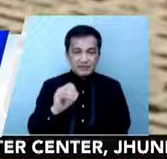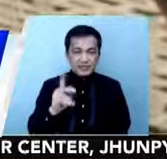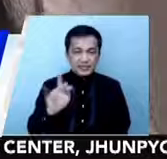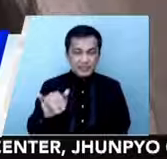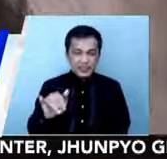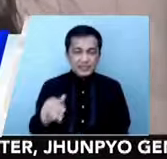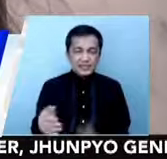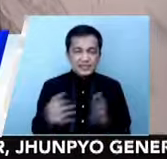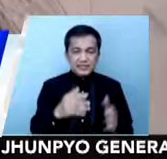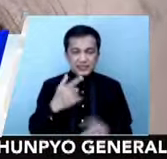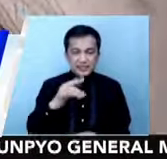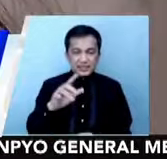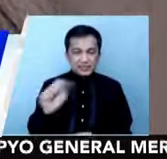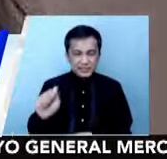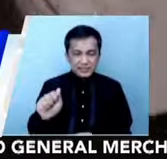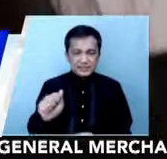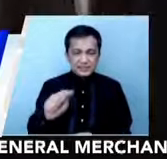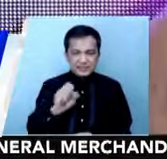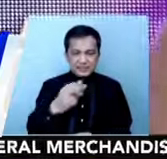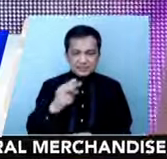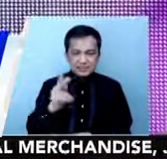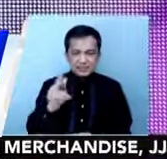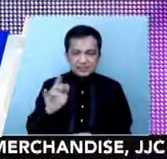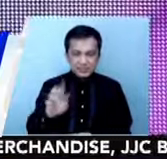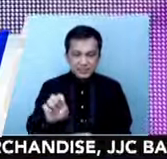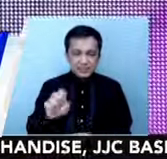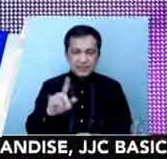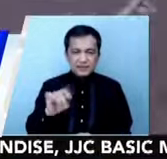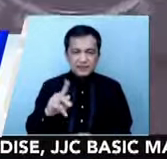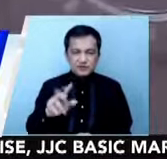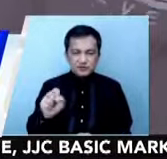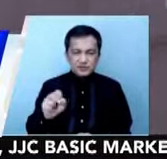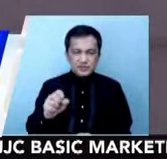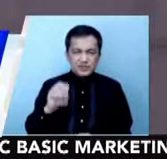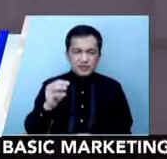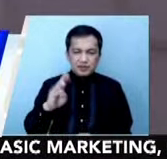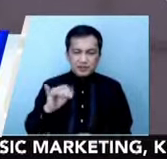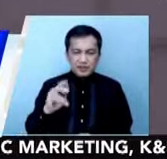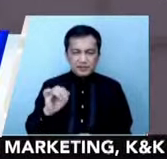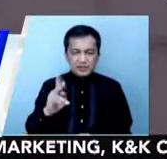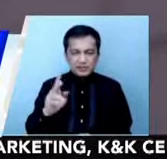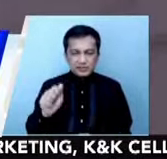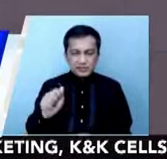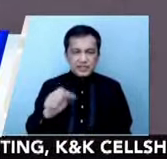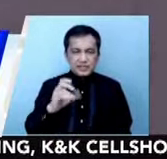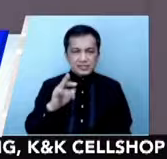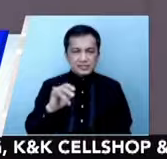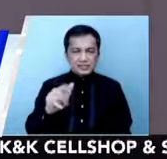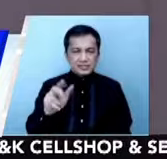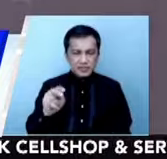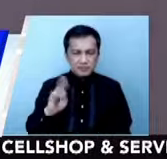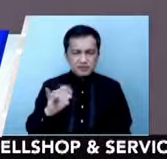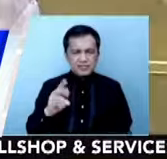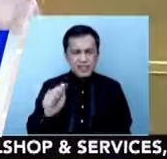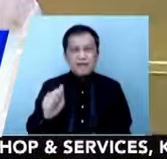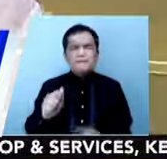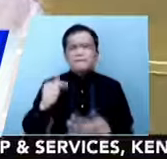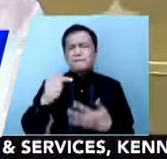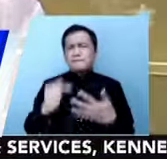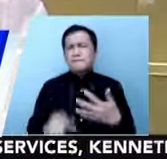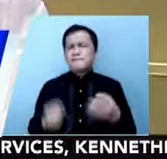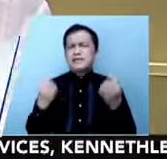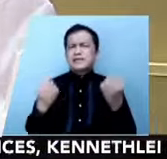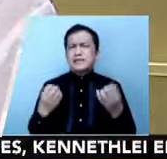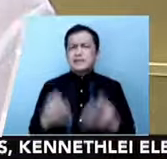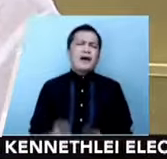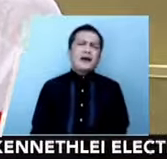De Castro, Chanti ng Lapilus, Mark Bautista, Christian Bautista at marami pang iba. Yung stage